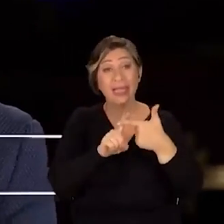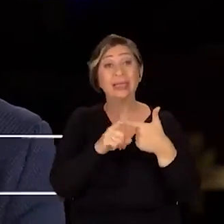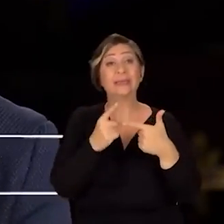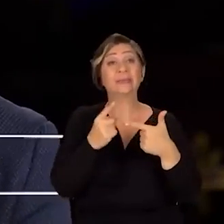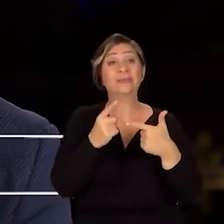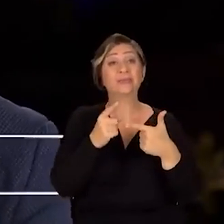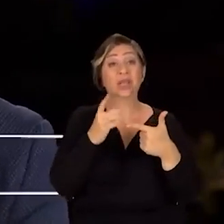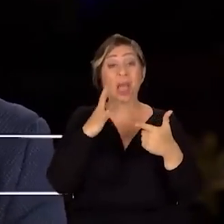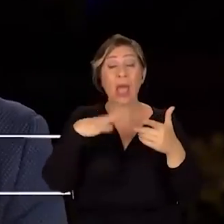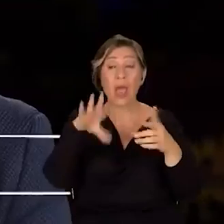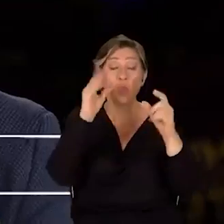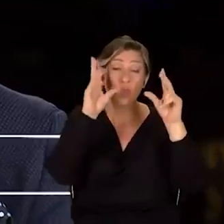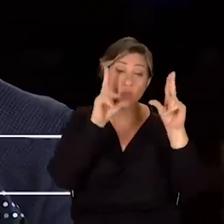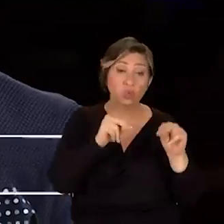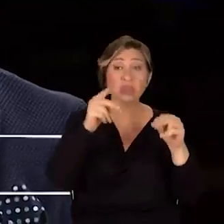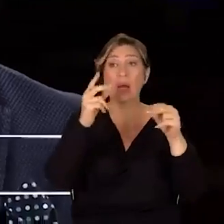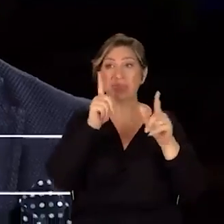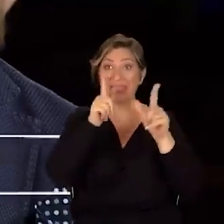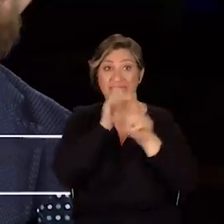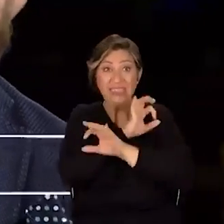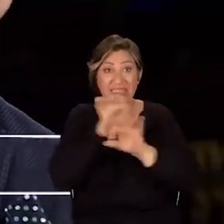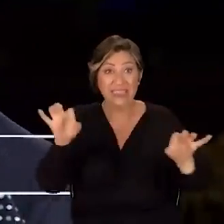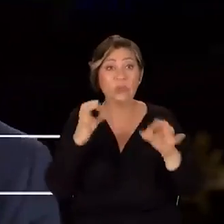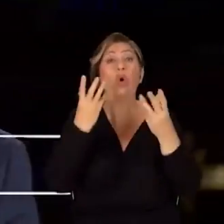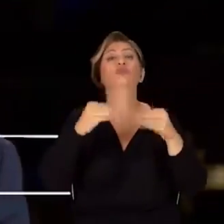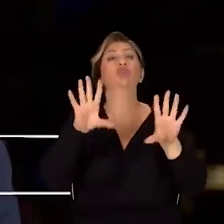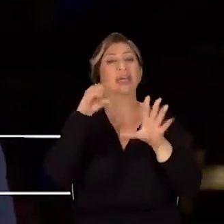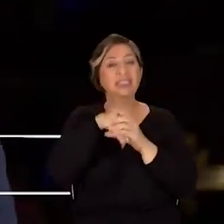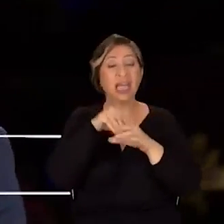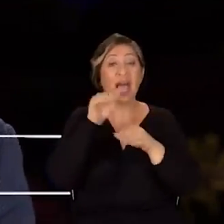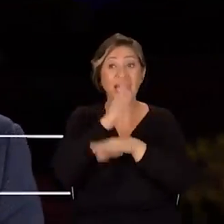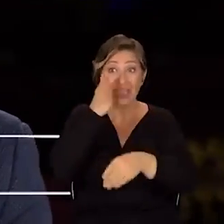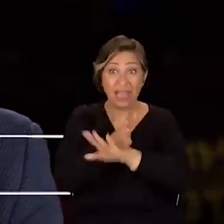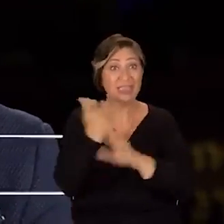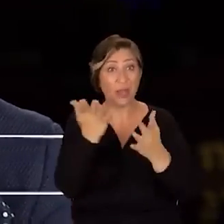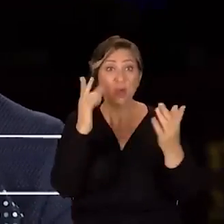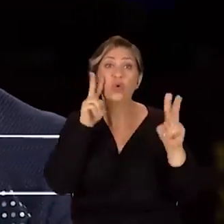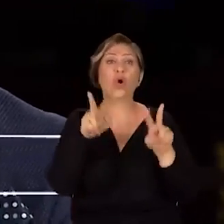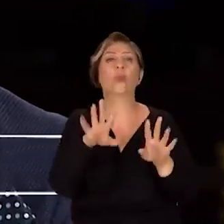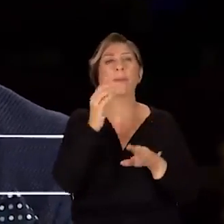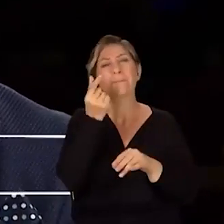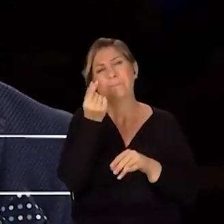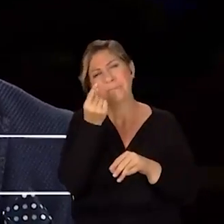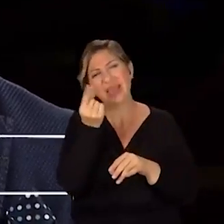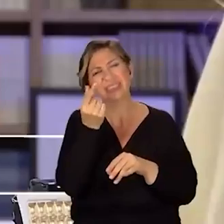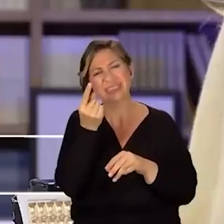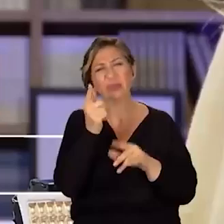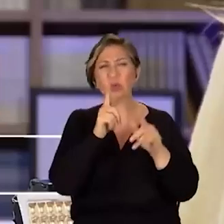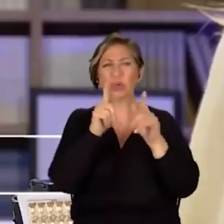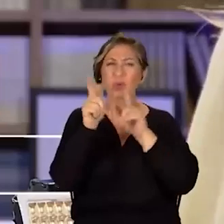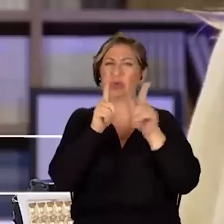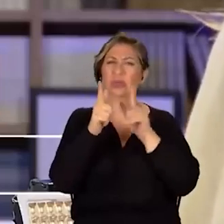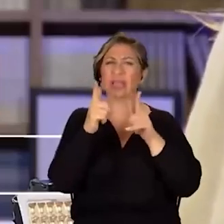de her uyuyacağı ortam öyle olmadığı için hayatın gerçeğiyle buluşmuyor. O yüzden belki birazcık yani bir nebze